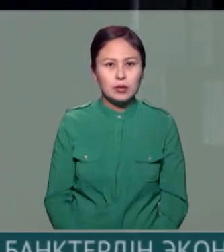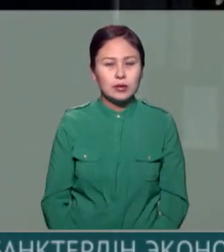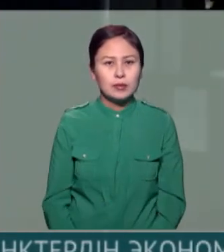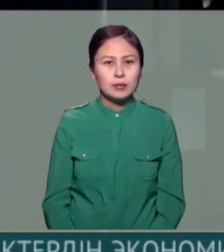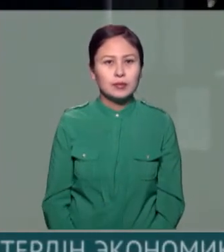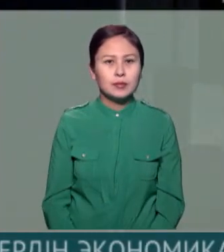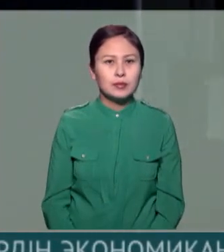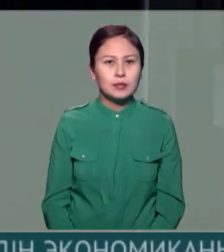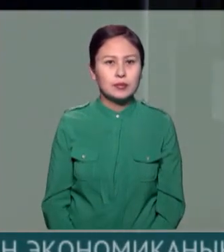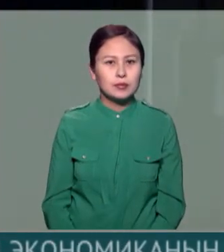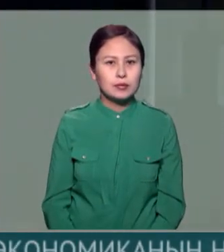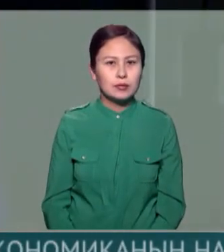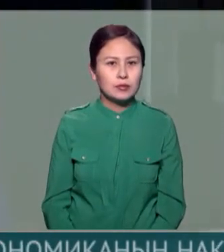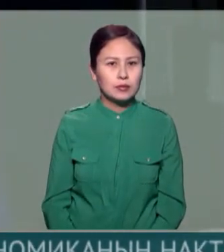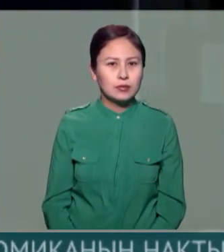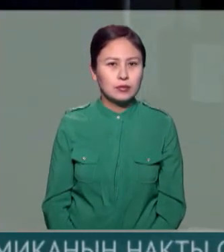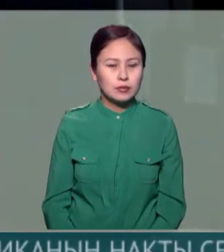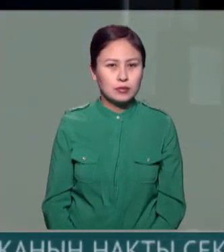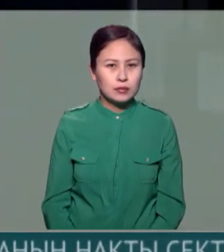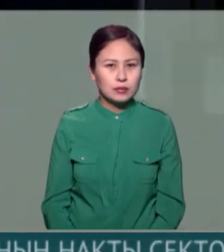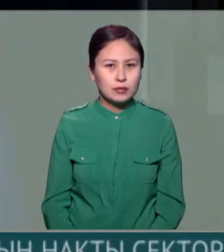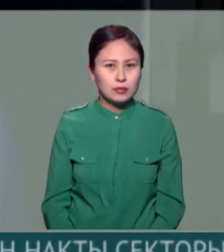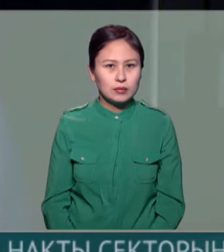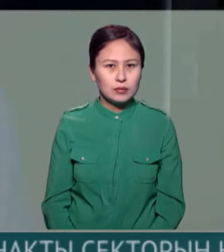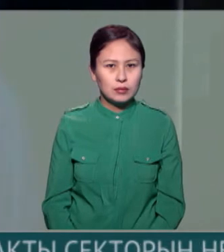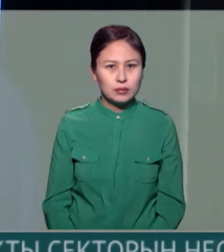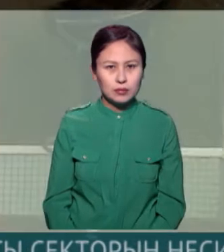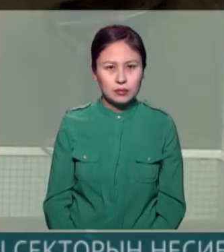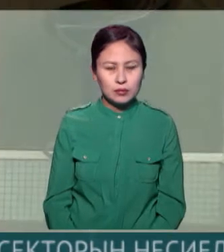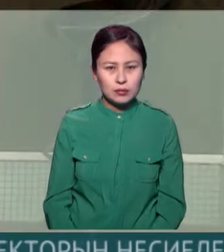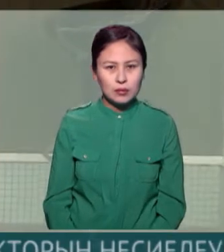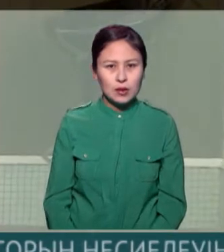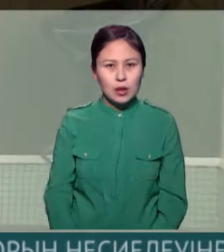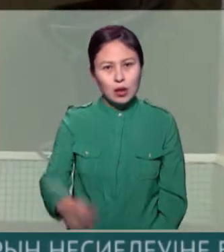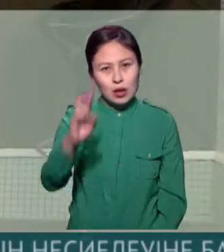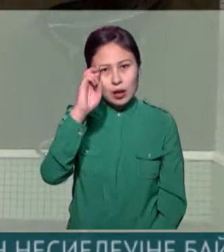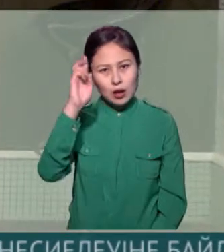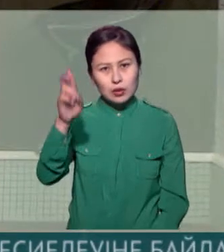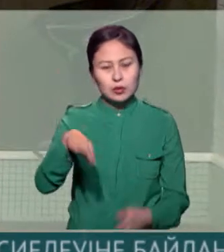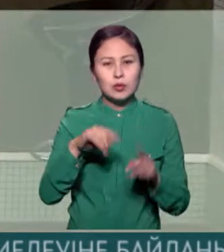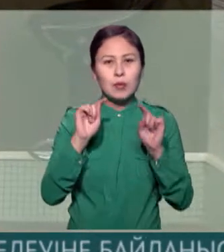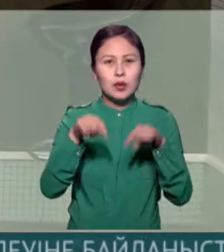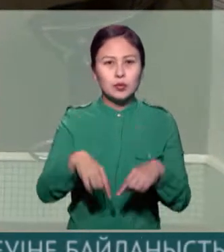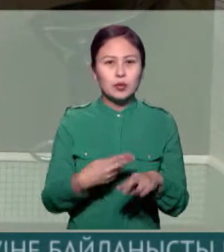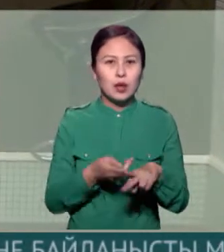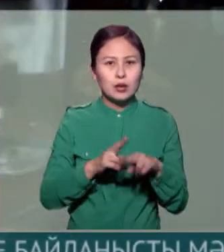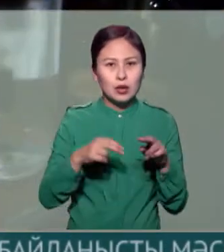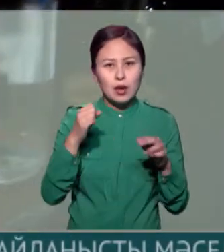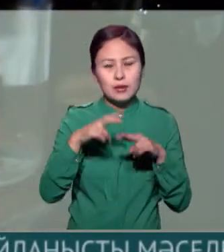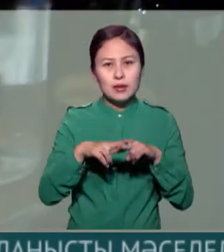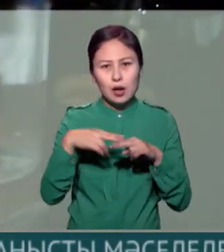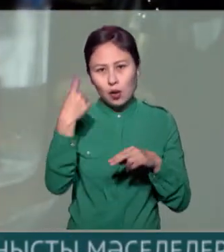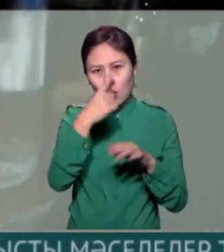Бұл ескі хозяйынның қалған алкоголь, который должны забрать по идее. Мемлекеттік кірістер департаменті Астанада жыл басынан